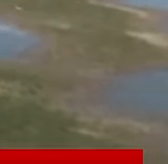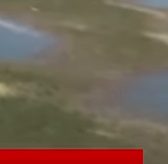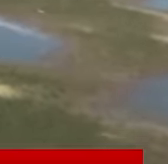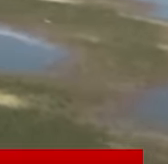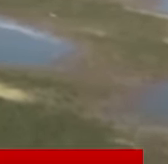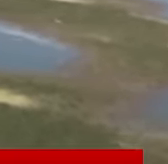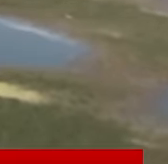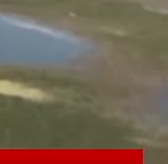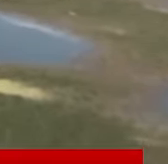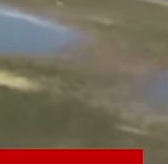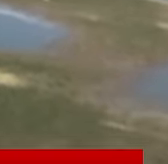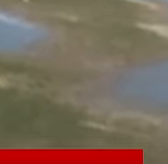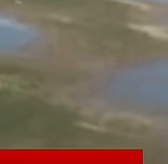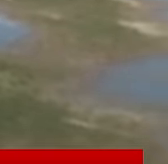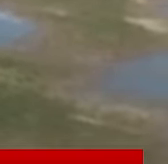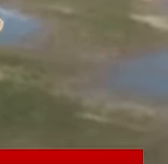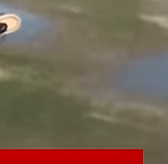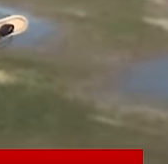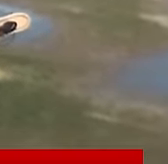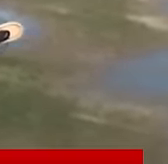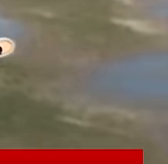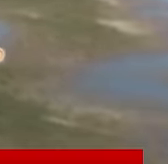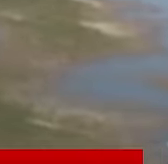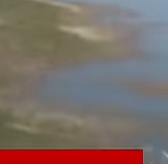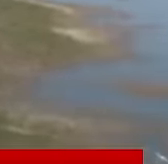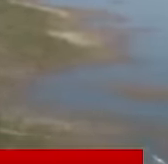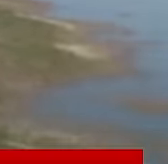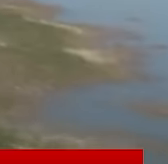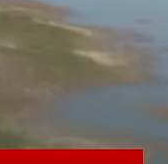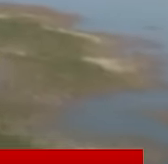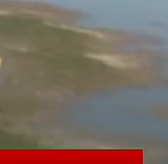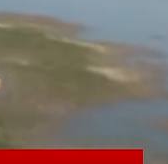Seviyorum diyerek kandırma beni.